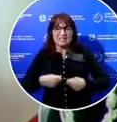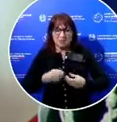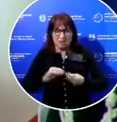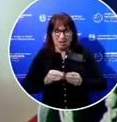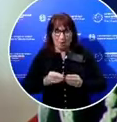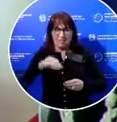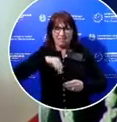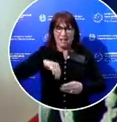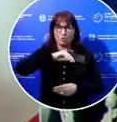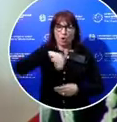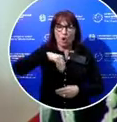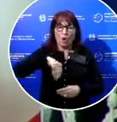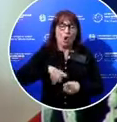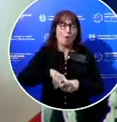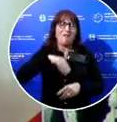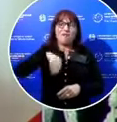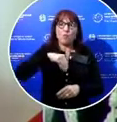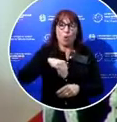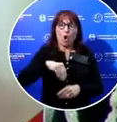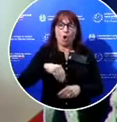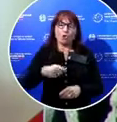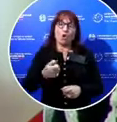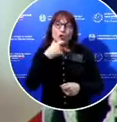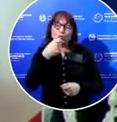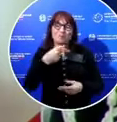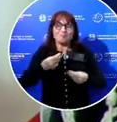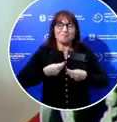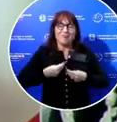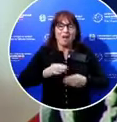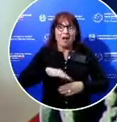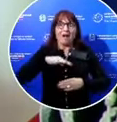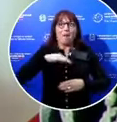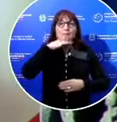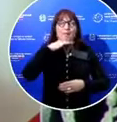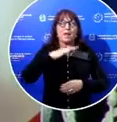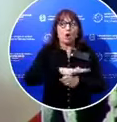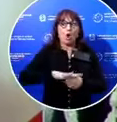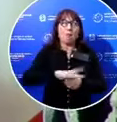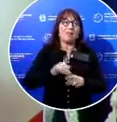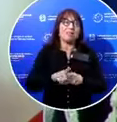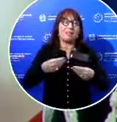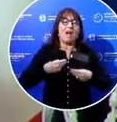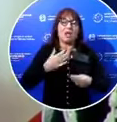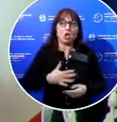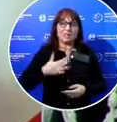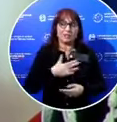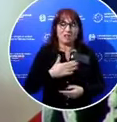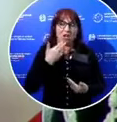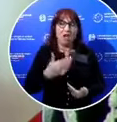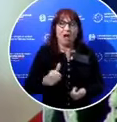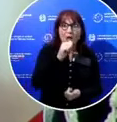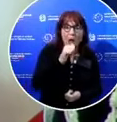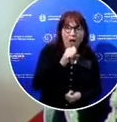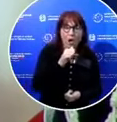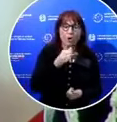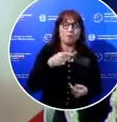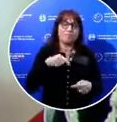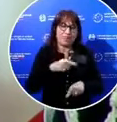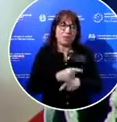di vuoto di cui prima abbiamo parlato, con le sostanze, col gioco d'azzardo, con l'alcol, e provare